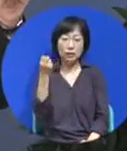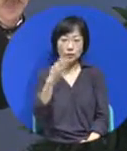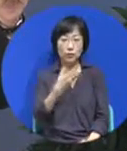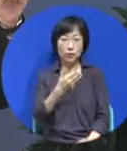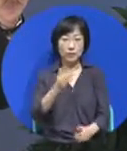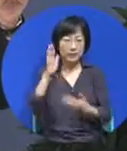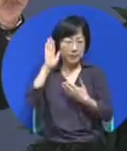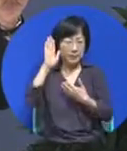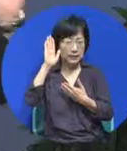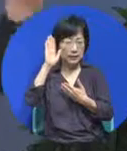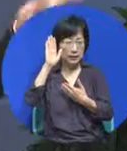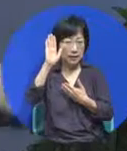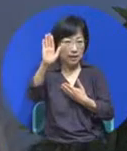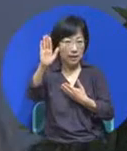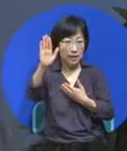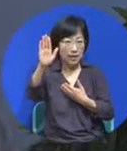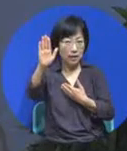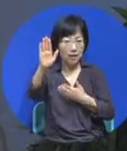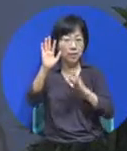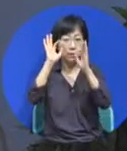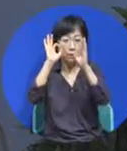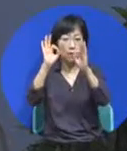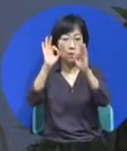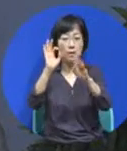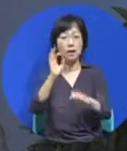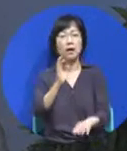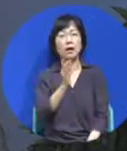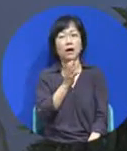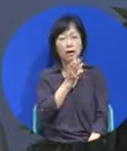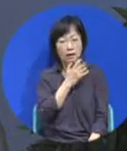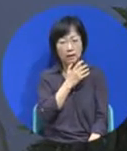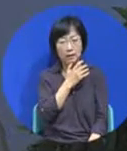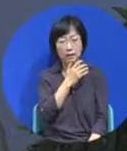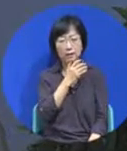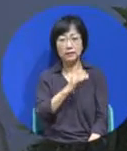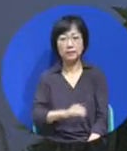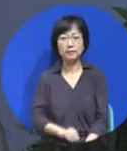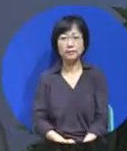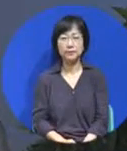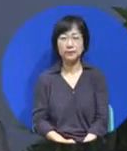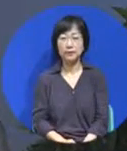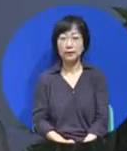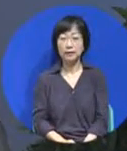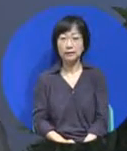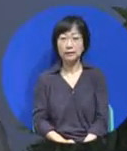he was able to see the future. 지금 그게 문제가 아닙니다. You see, this problem is not the issue. 빨리